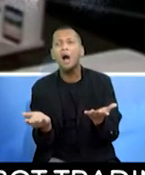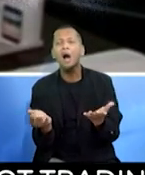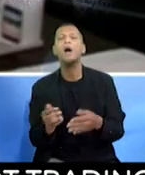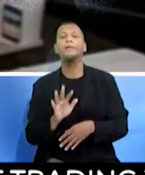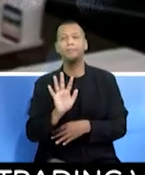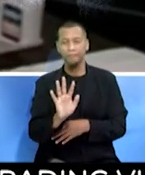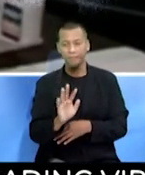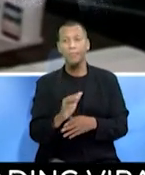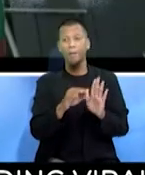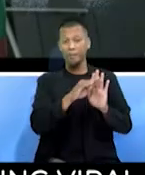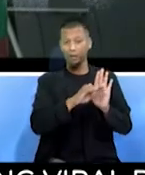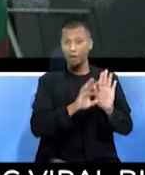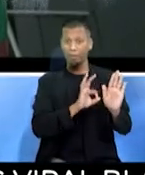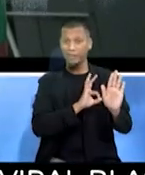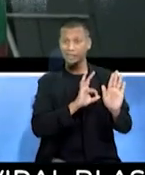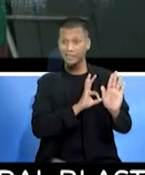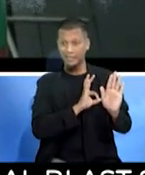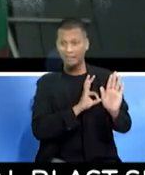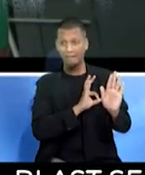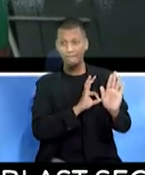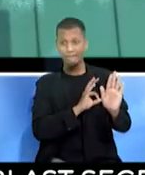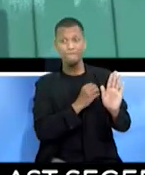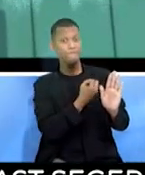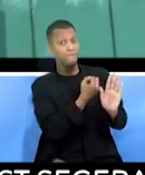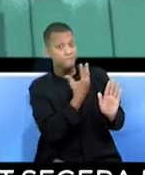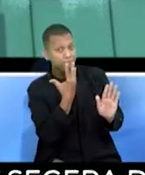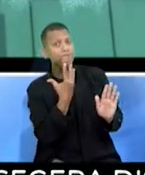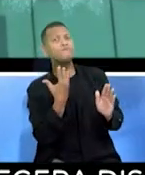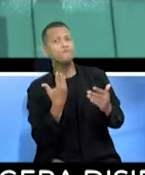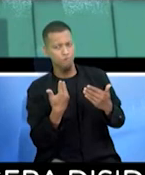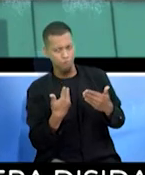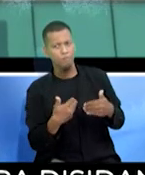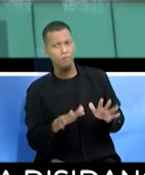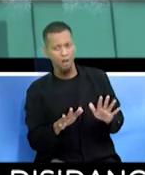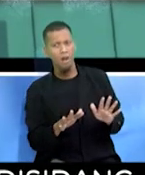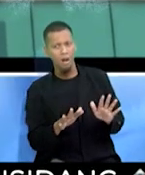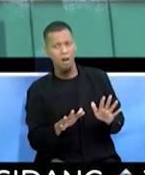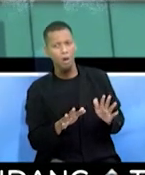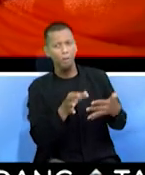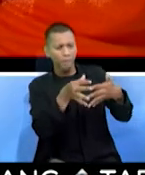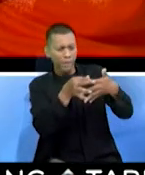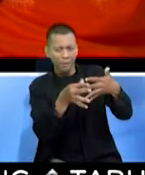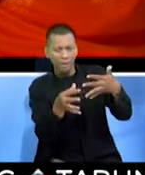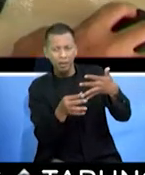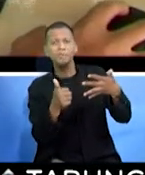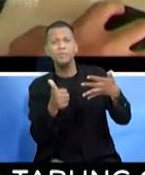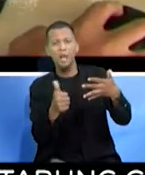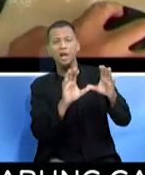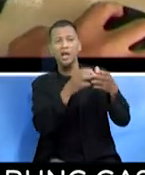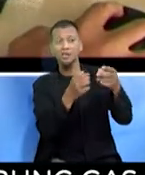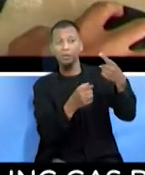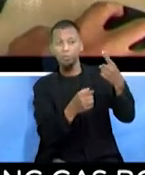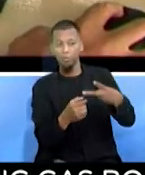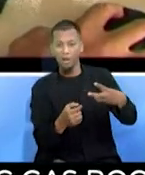64 tahun 2020, seperti tadi dijelaskan dalam filler sebelumnya bahwa bisa memilih kelas 1 150, kelas 2